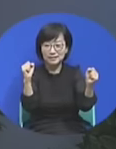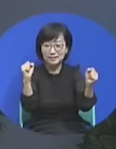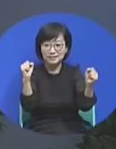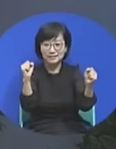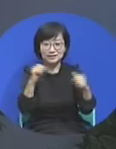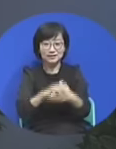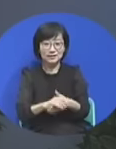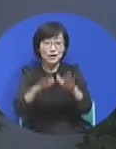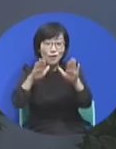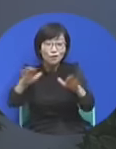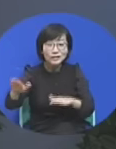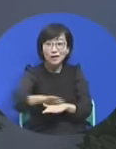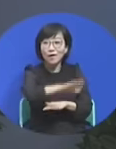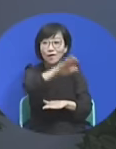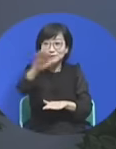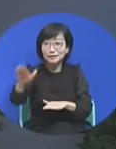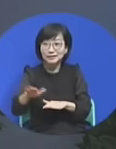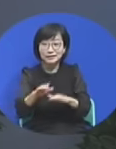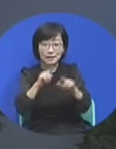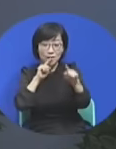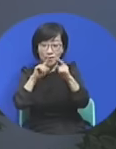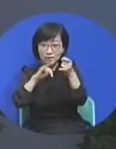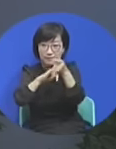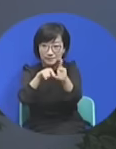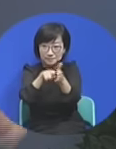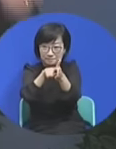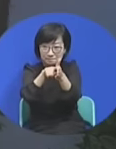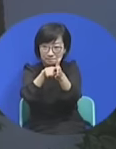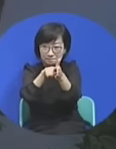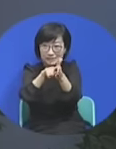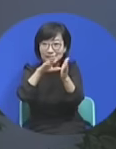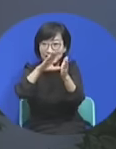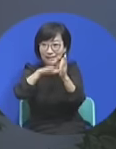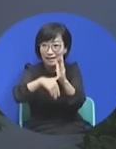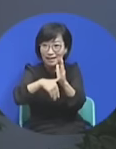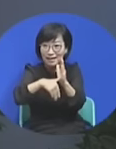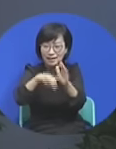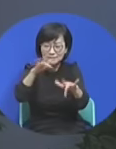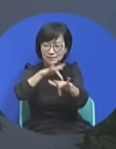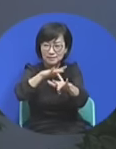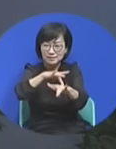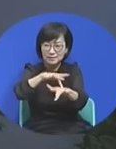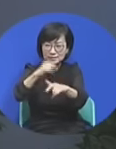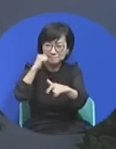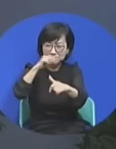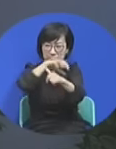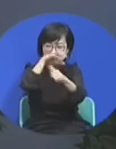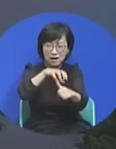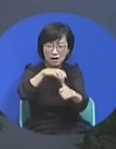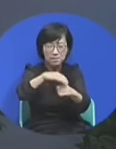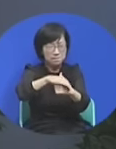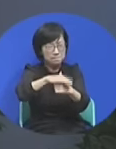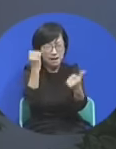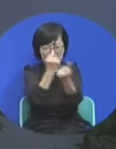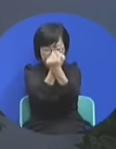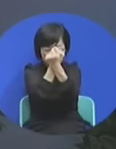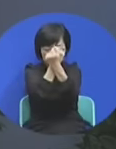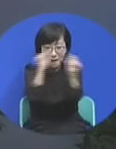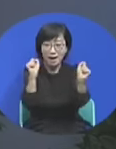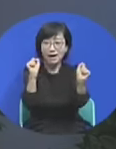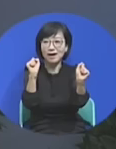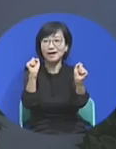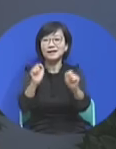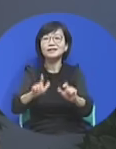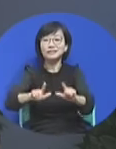여러분들이 하나님의 언약 붙잡는 날 완전히 사단에게서 해방되는 역사에 나는 것이다. Today on this day when you hold on to God's covenant,